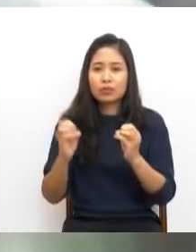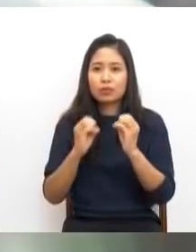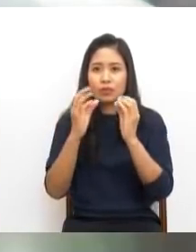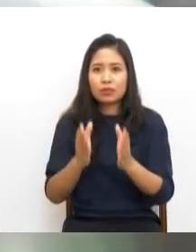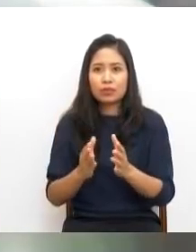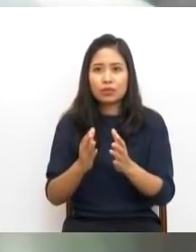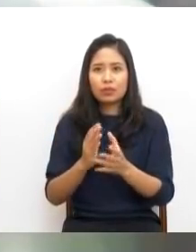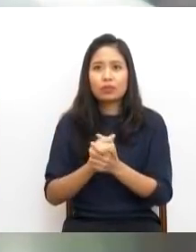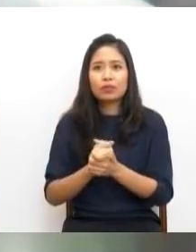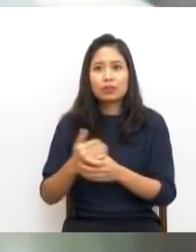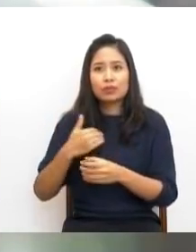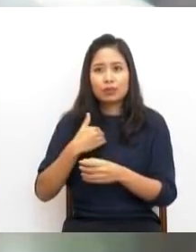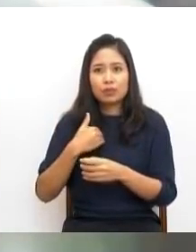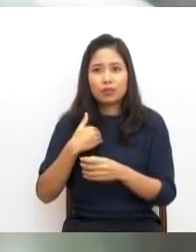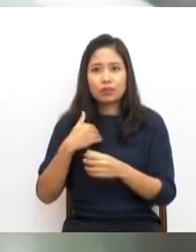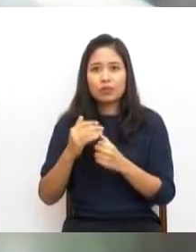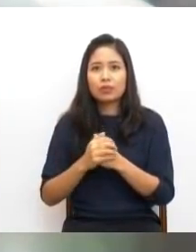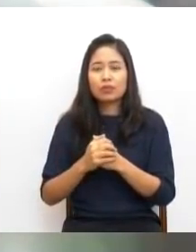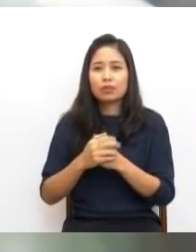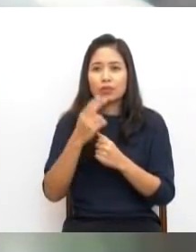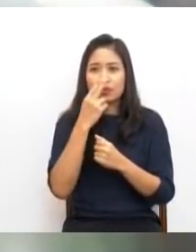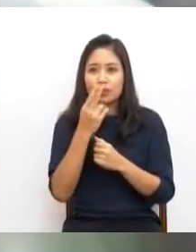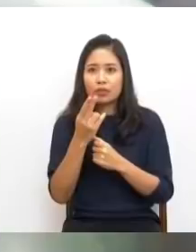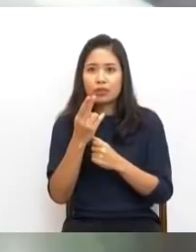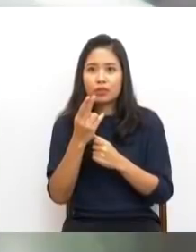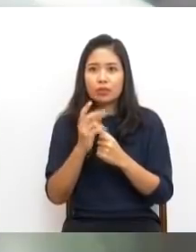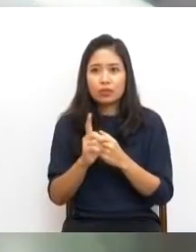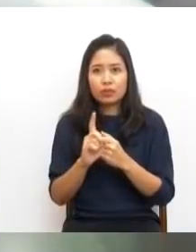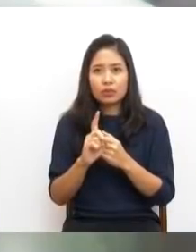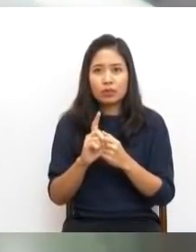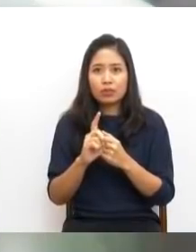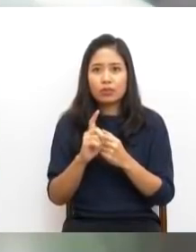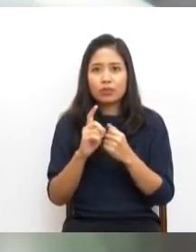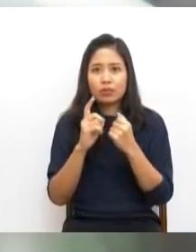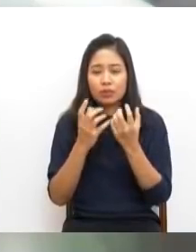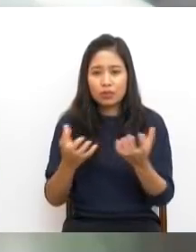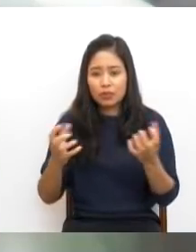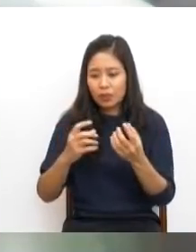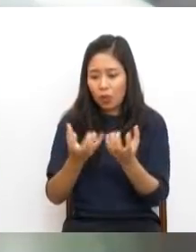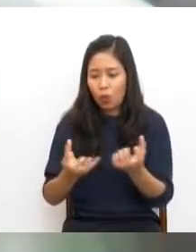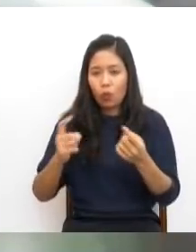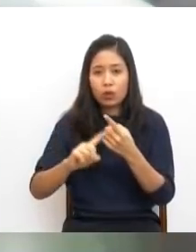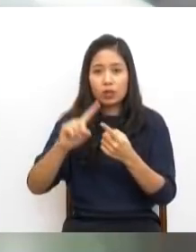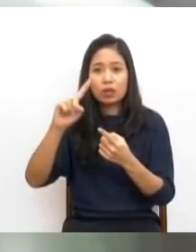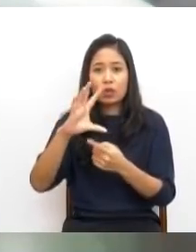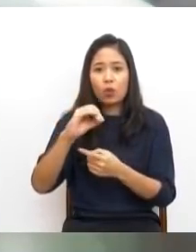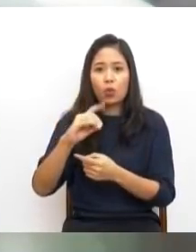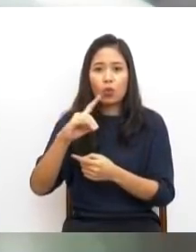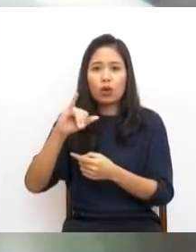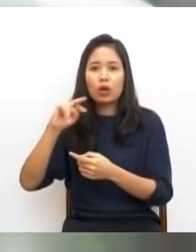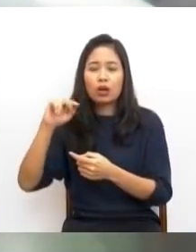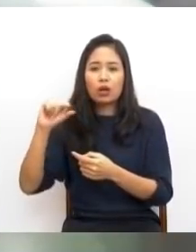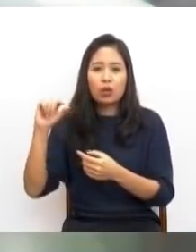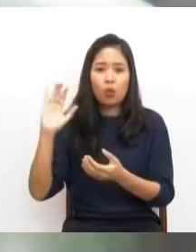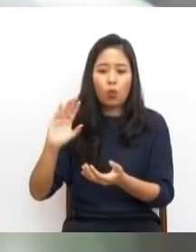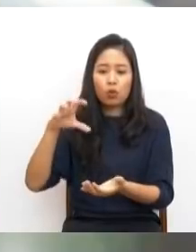สอนในห้องเรียนครับผมซึ่งไม่งั้นเดี๋ยวเราไปดูภาพคลิปที่คุณครูเขาส่งเข้ามา ที่ชนะเลิศในการประกวดมีจากสพทด้วยใช่ไหมคร ับ